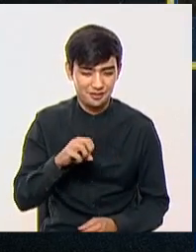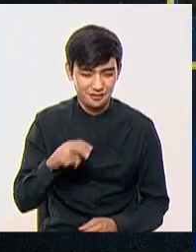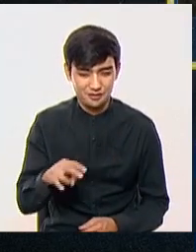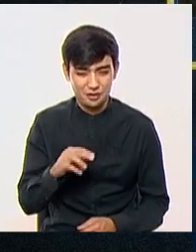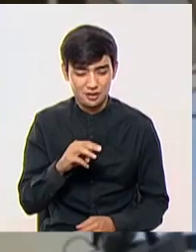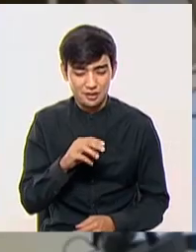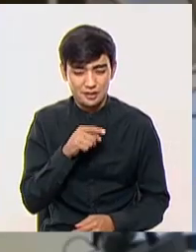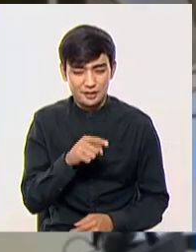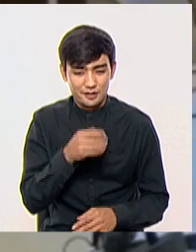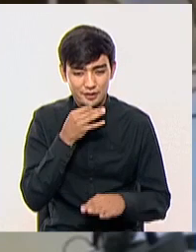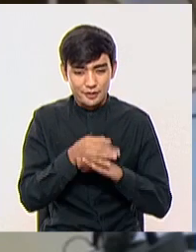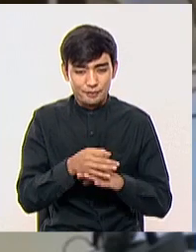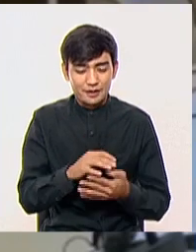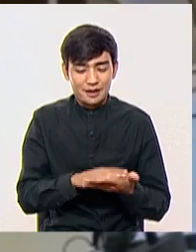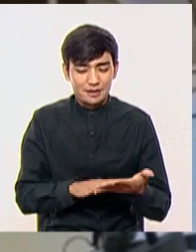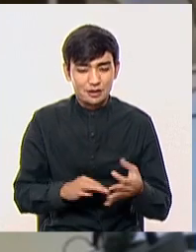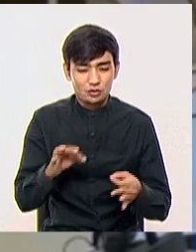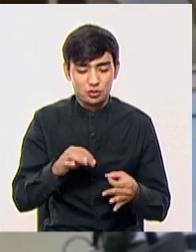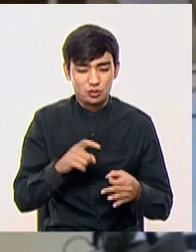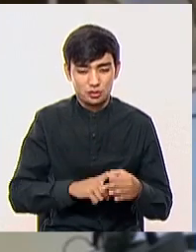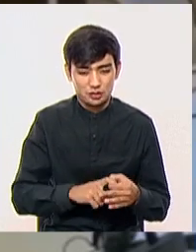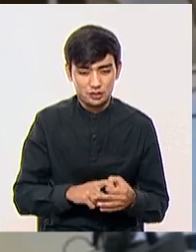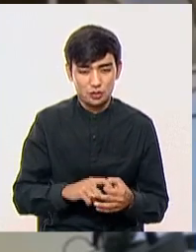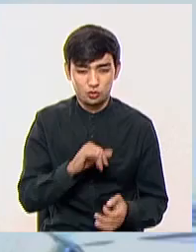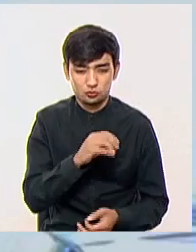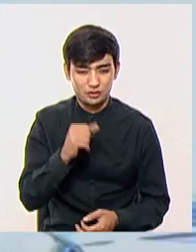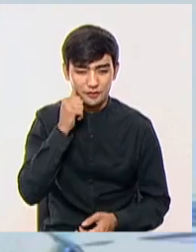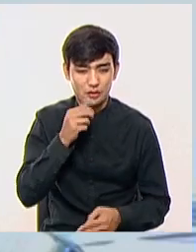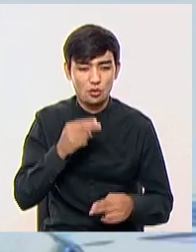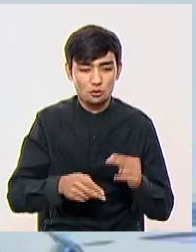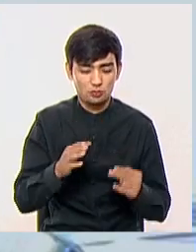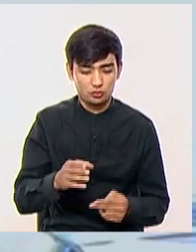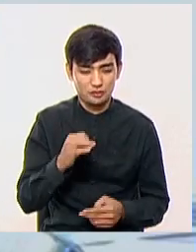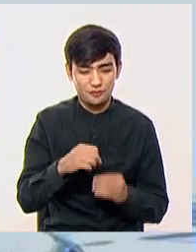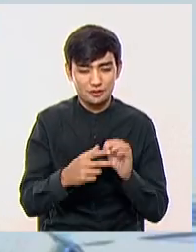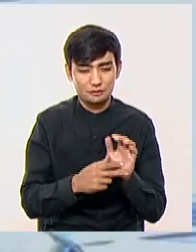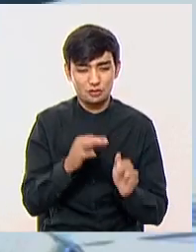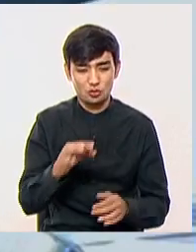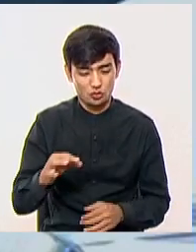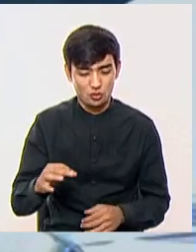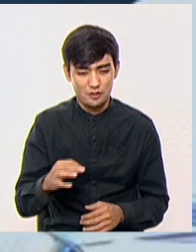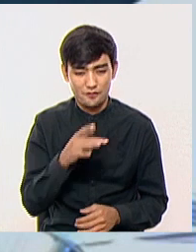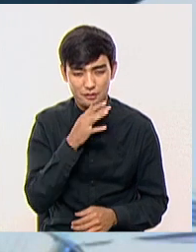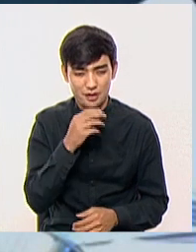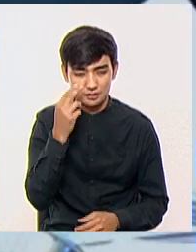Турсынбекова. Отмечу, регистрация кандидатов в ЦИКе завершится уже завтра в 18:00